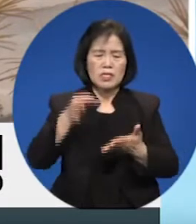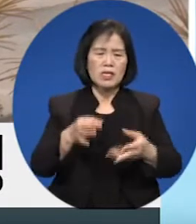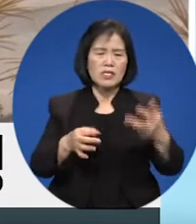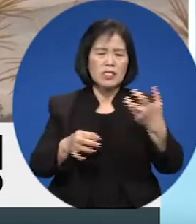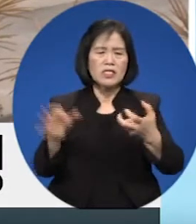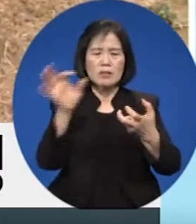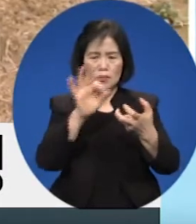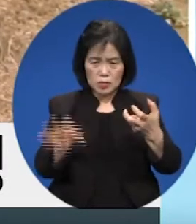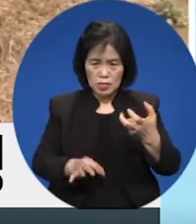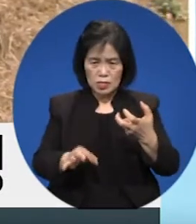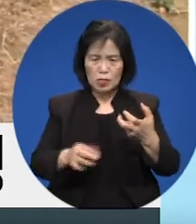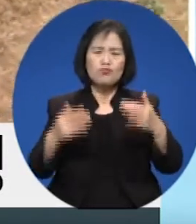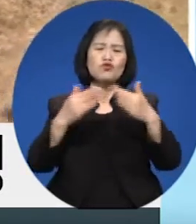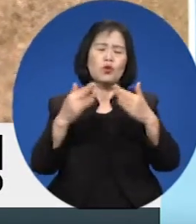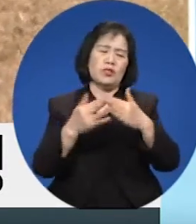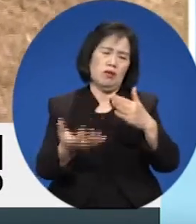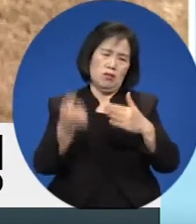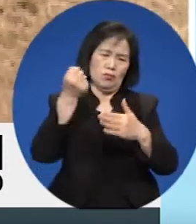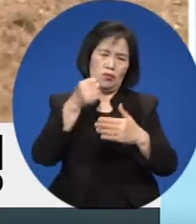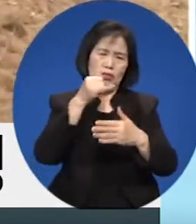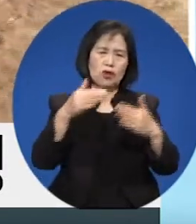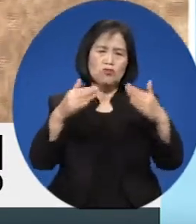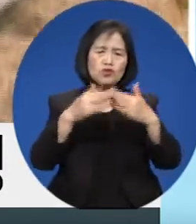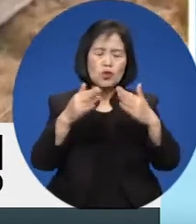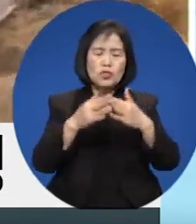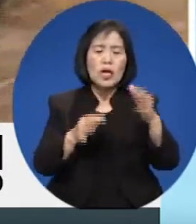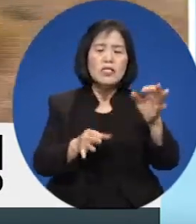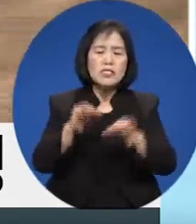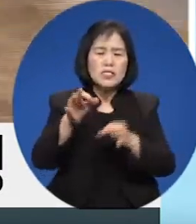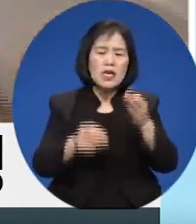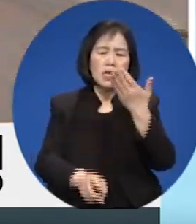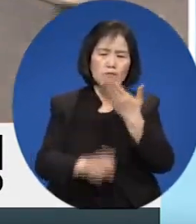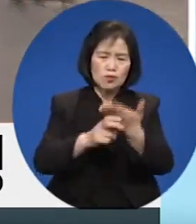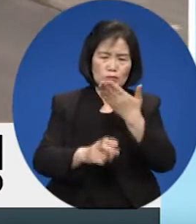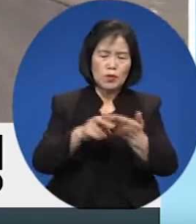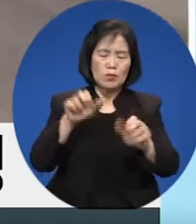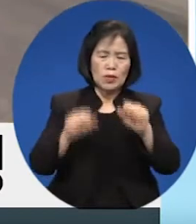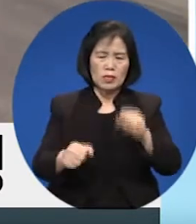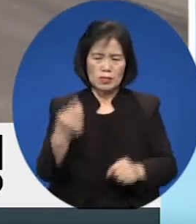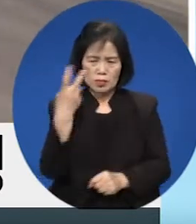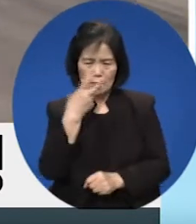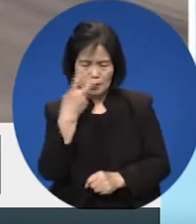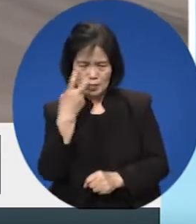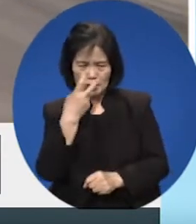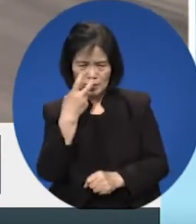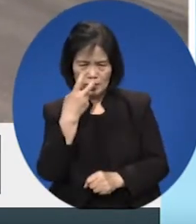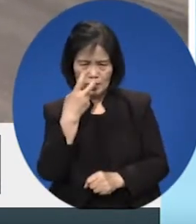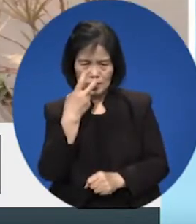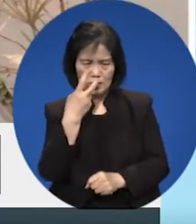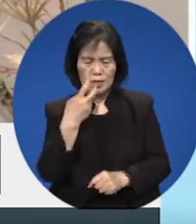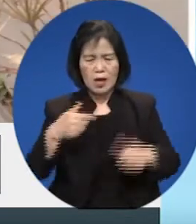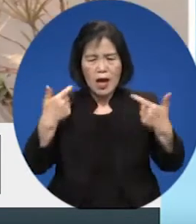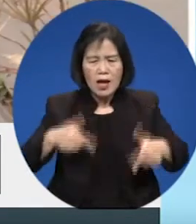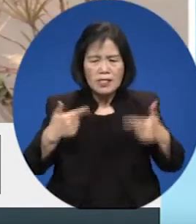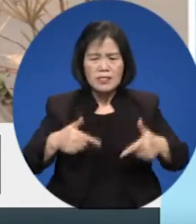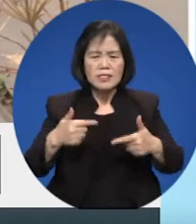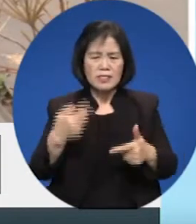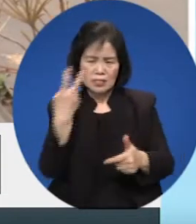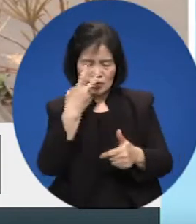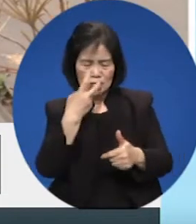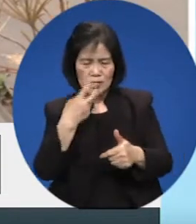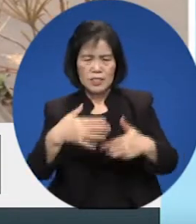농산 쏘며 있지 않습니까 부동산시장에 어떤 불법행위를 같다 감시할 수 있는 응원단 상시 어떤 기관도